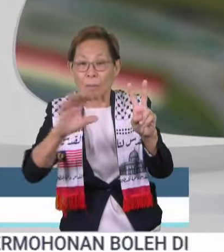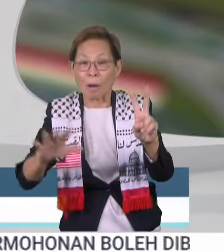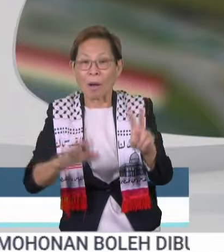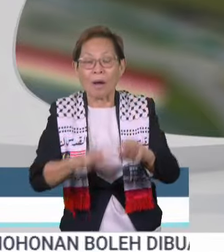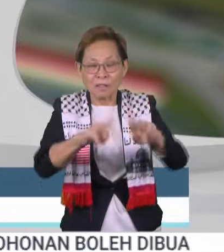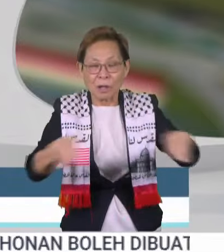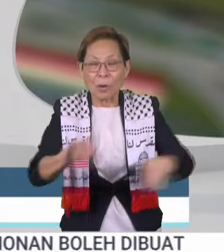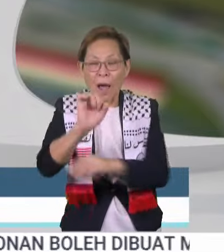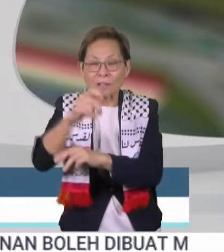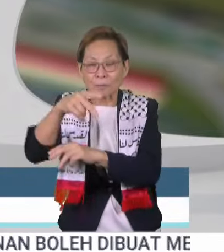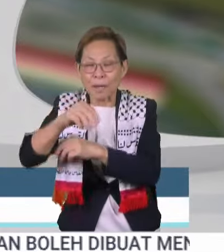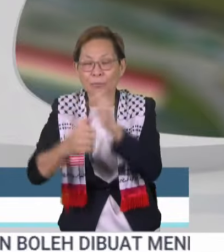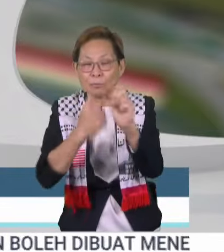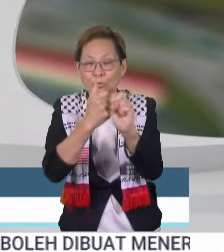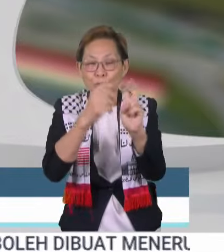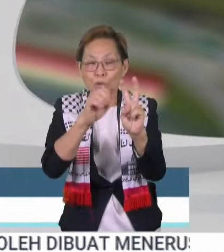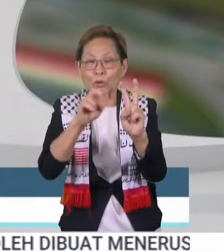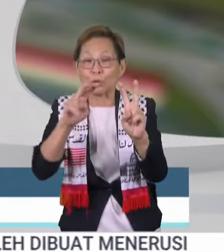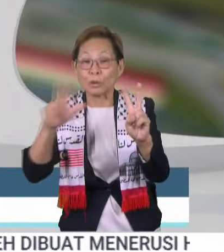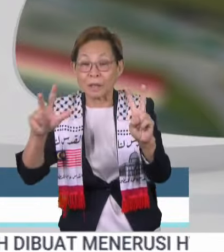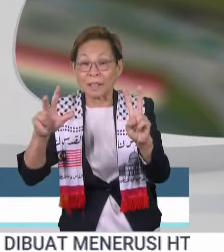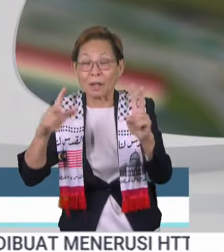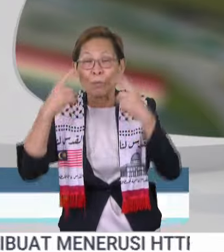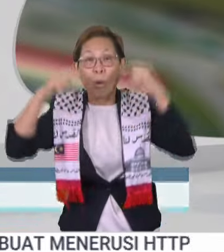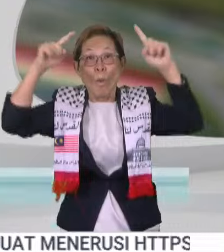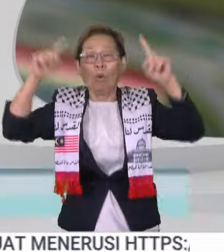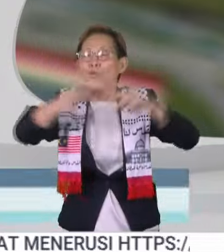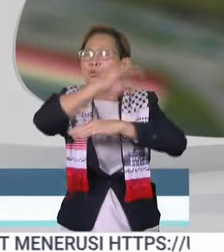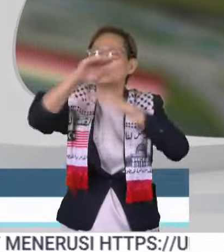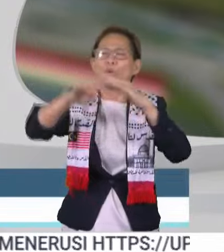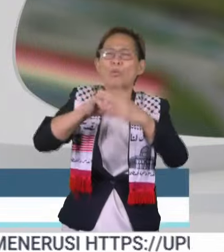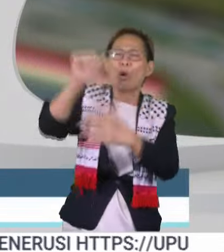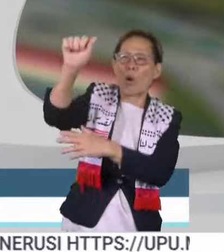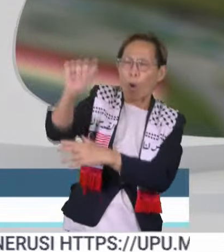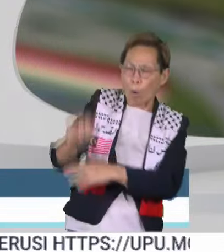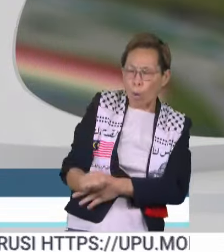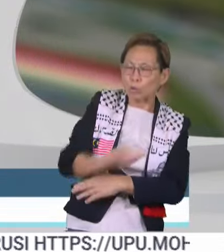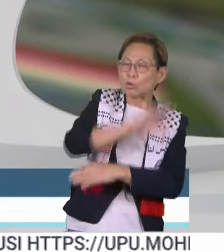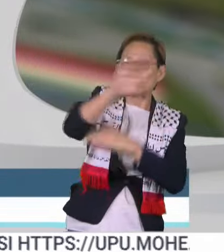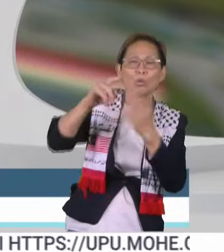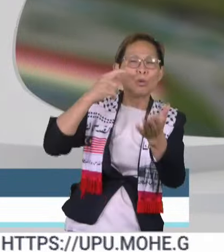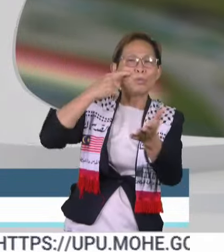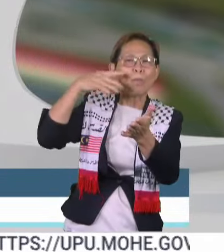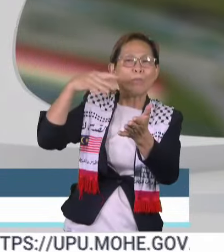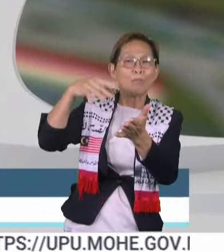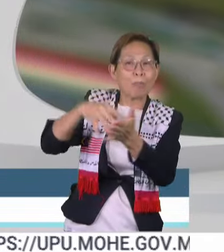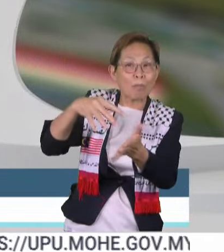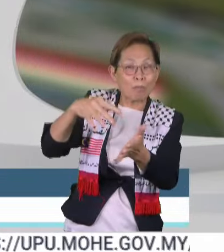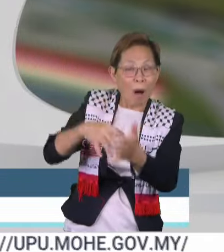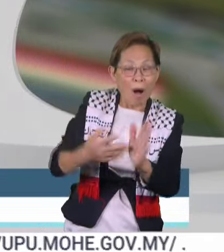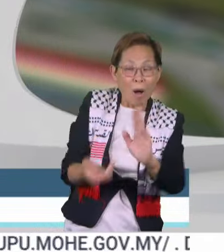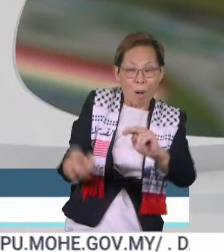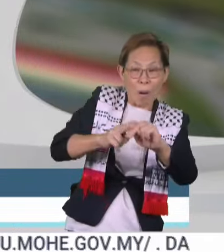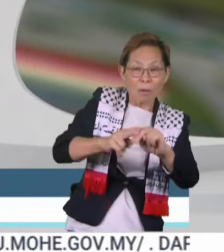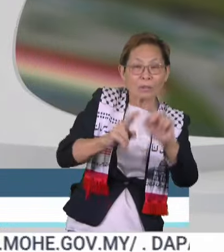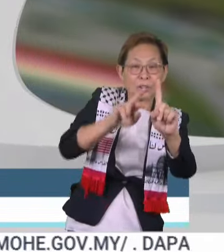SPM 2023 di Selangor memperoleh keputusan cemerlang semua A bagi keseluruhan subjek diambil. Jumlah itu meningkat